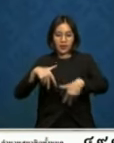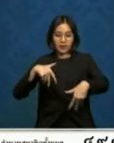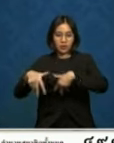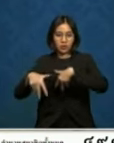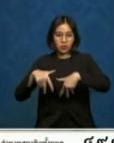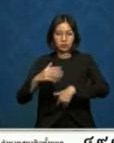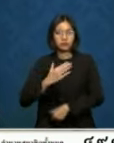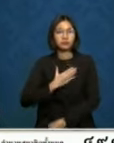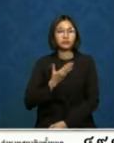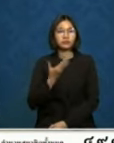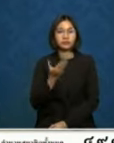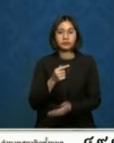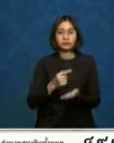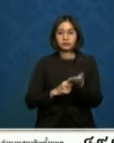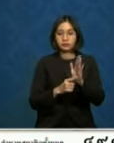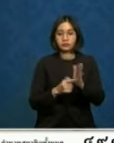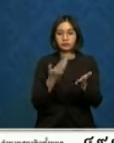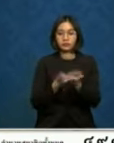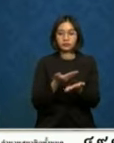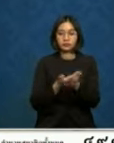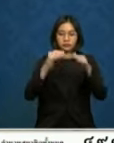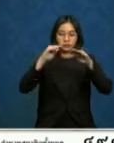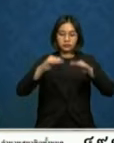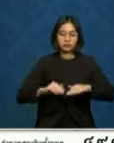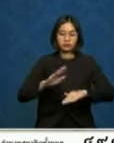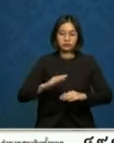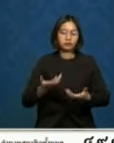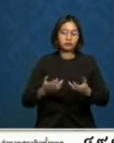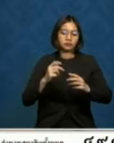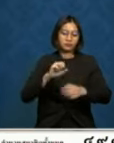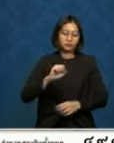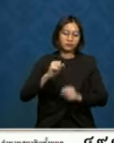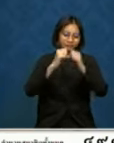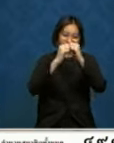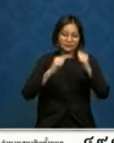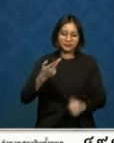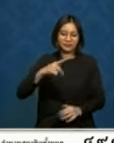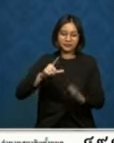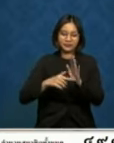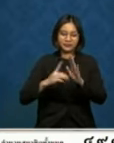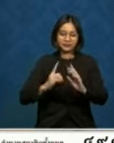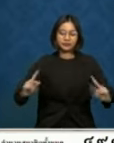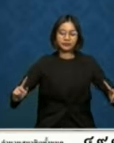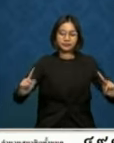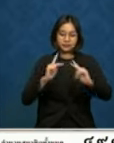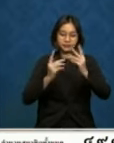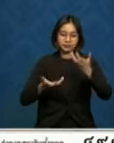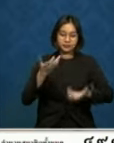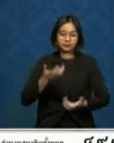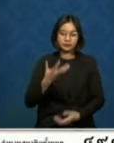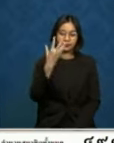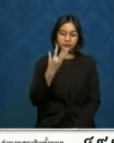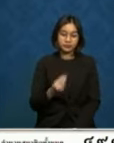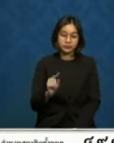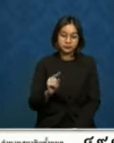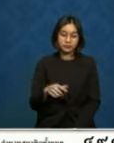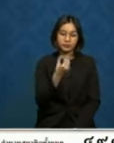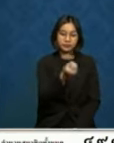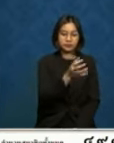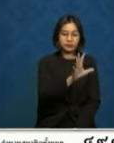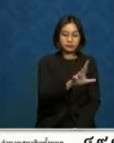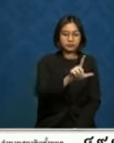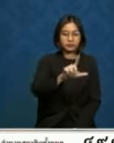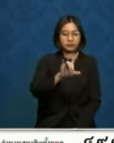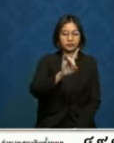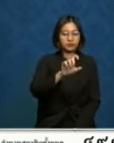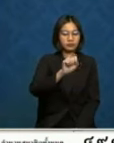นผมจึงขอเสนอตัดงบประมาณของสำนักปลัดกระทรวงยุติธรรมเหลือตัดออกไป